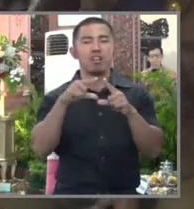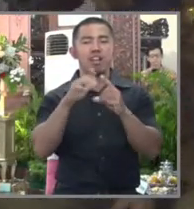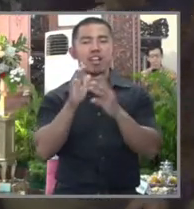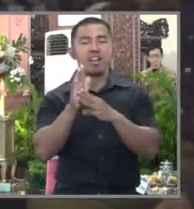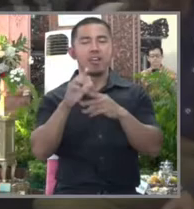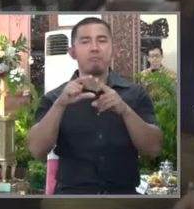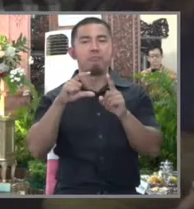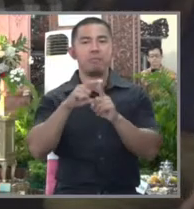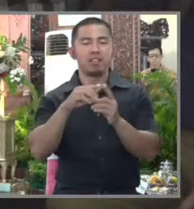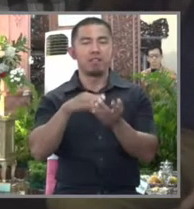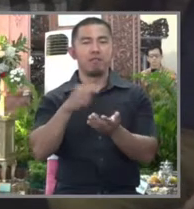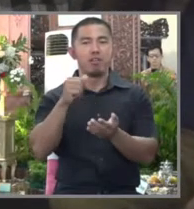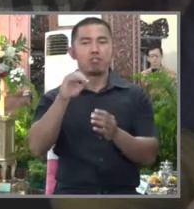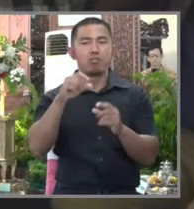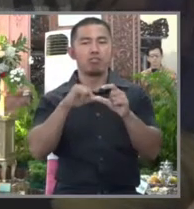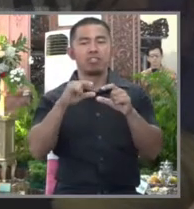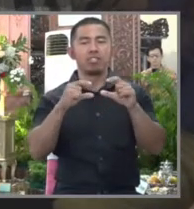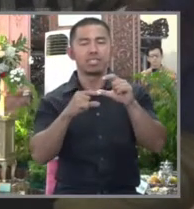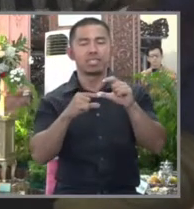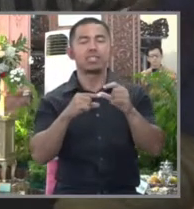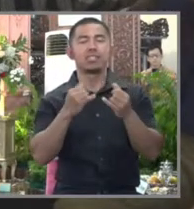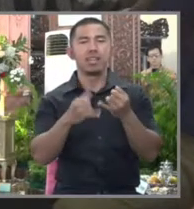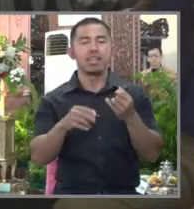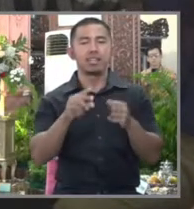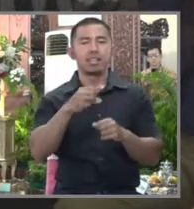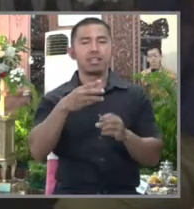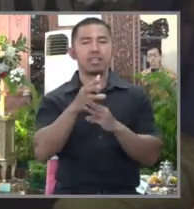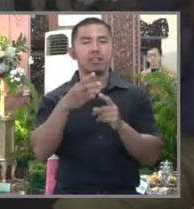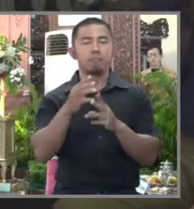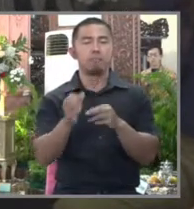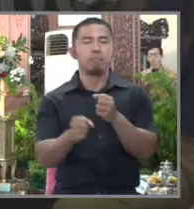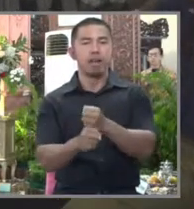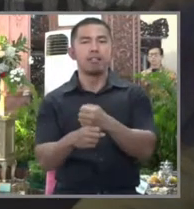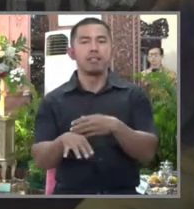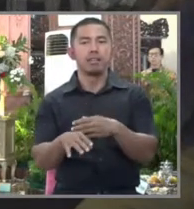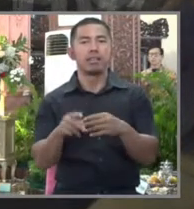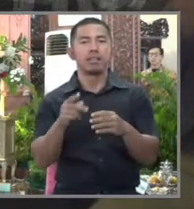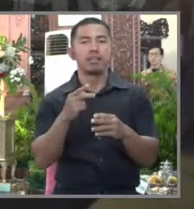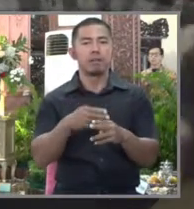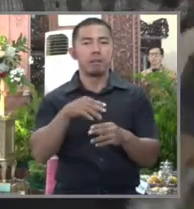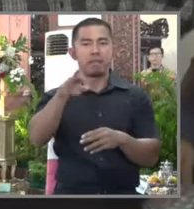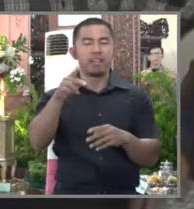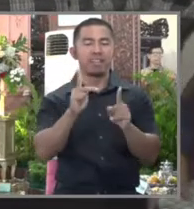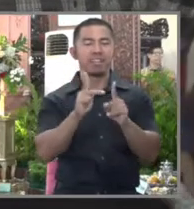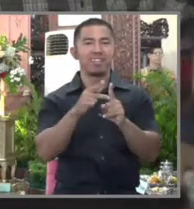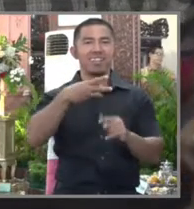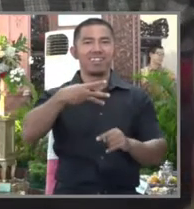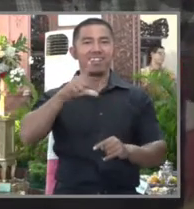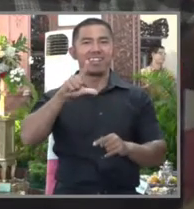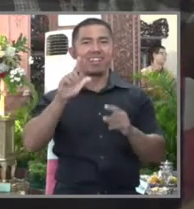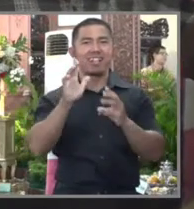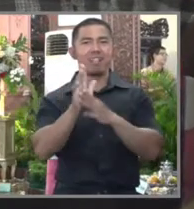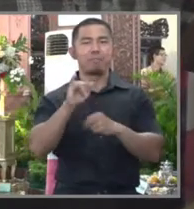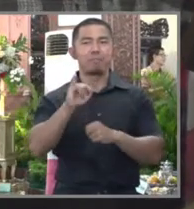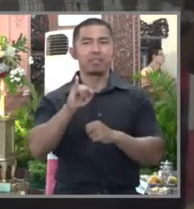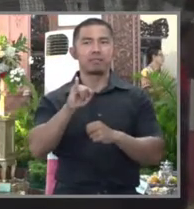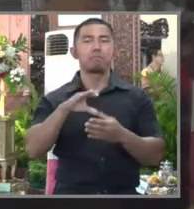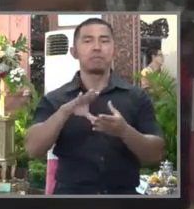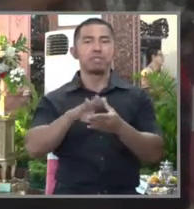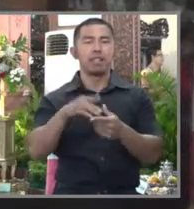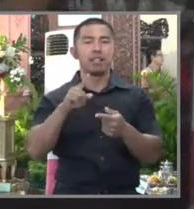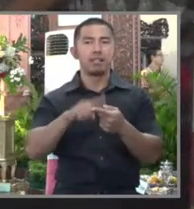OSIS Kabupaten Rembang. Oke, panggilannya? Helmi. Helmi. Helmi, oke Mi. Terima kasih. Pesan temanmu apa tadi?